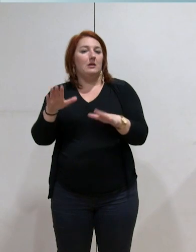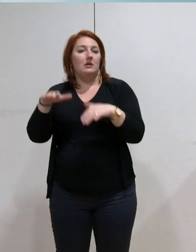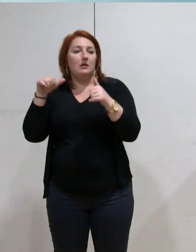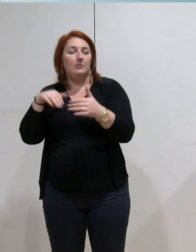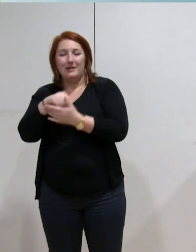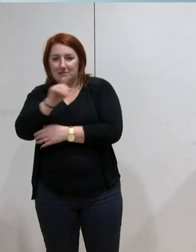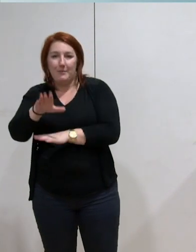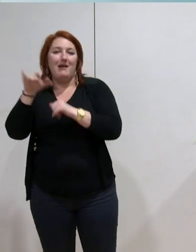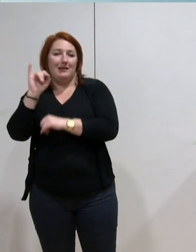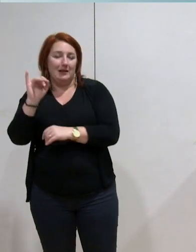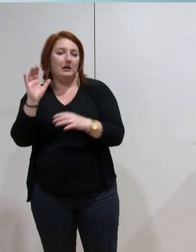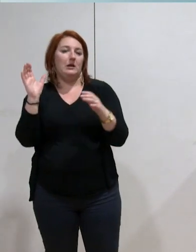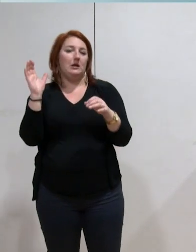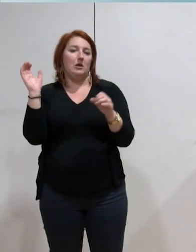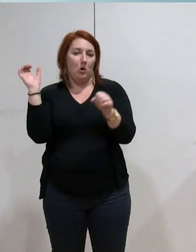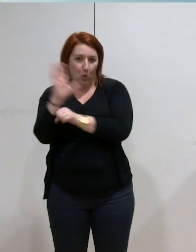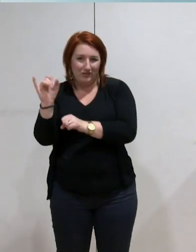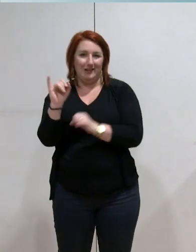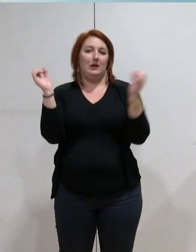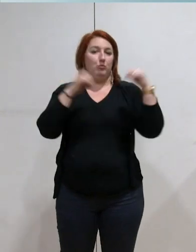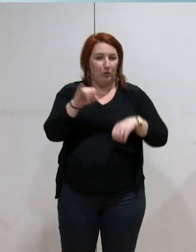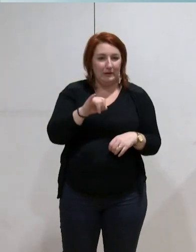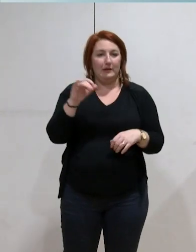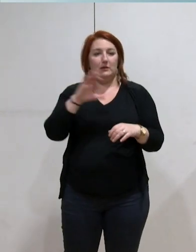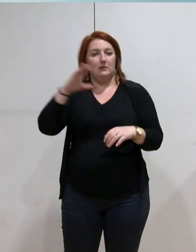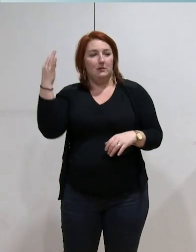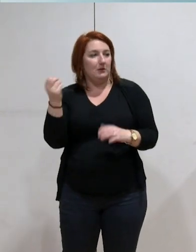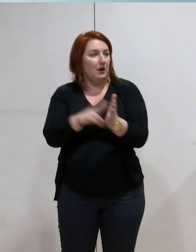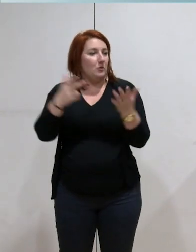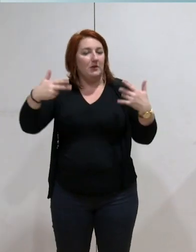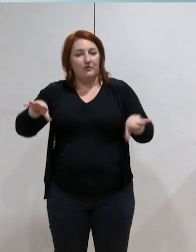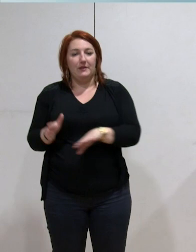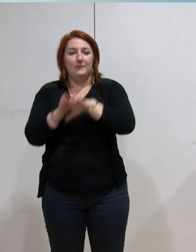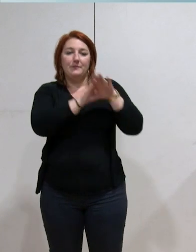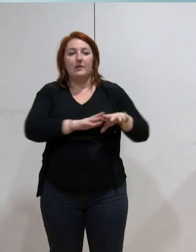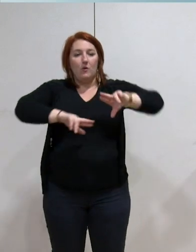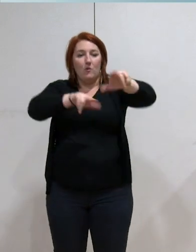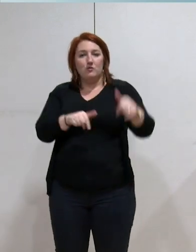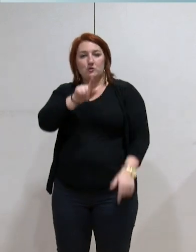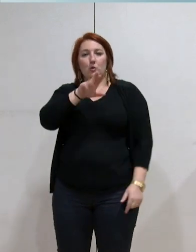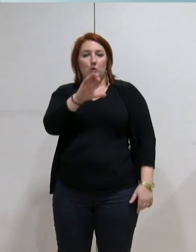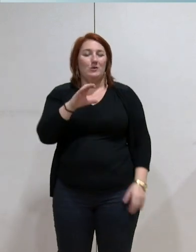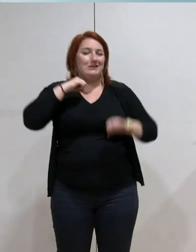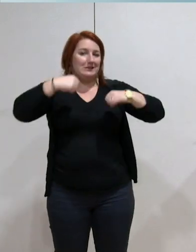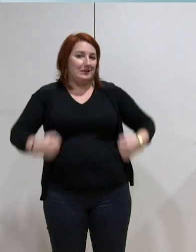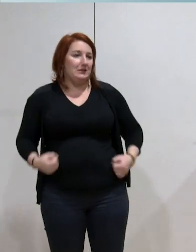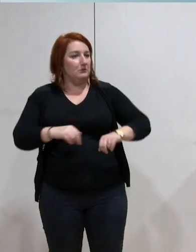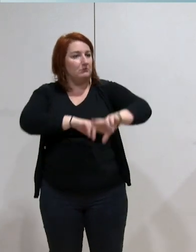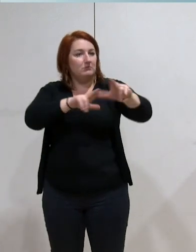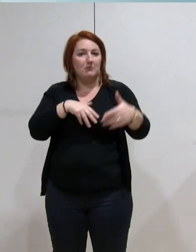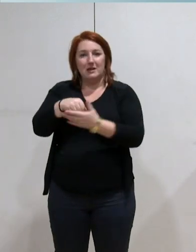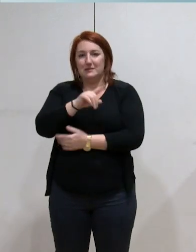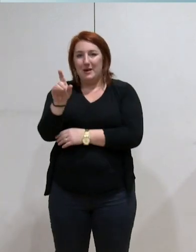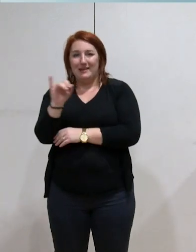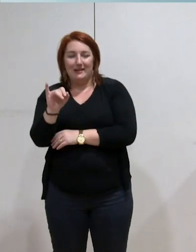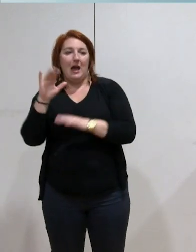pour unanimité délibération adoptée la 75 c'est la convention avec le Guk ski qui ne prend pas part au vote qui